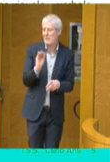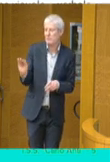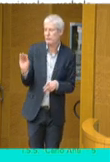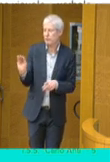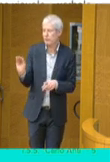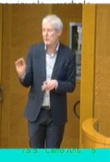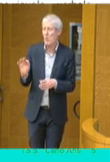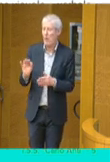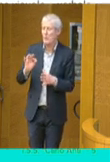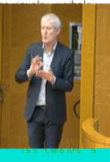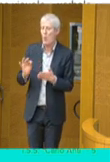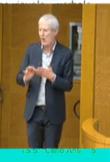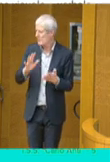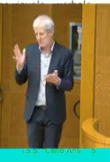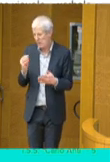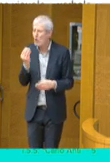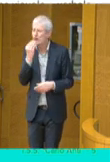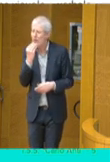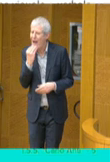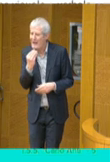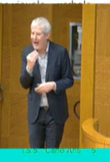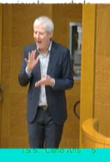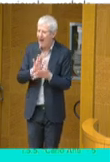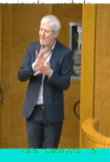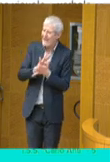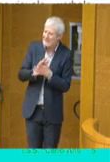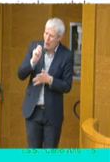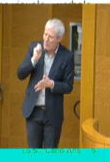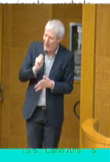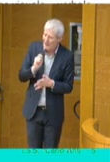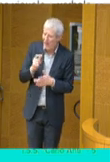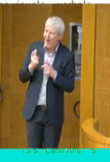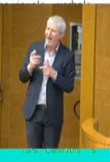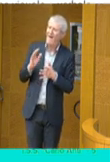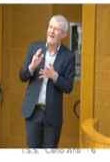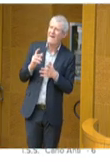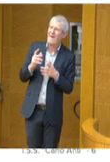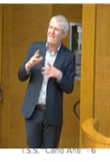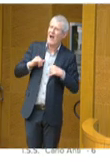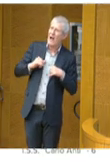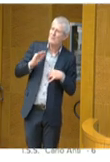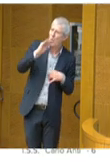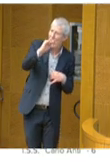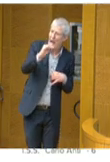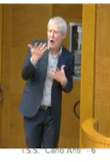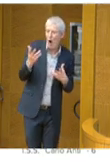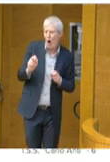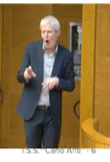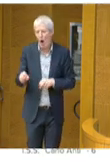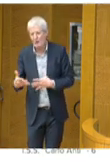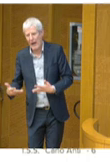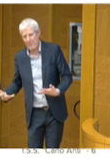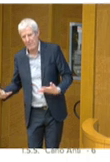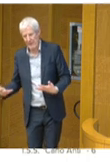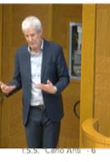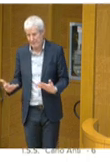a cena, una festa di compleanno, una vacanza in montagna, la corsa campestre. Quali sono